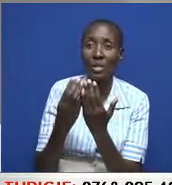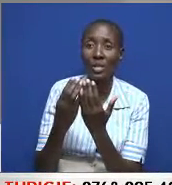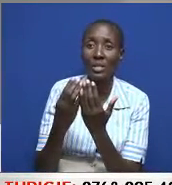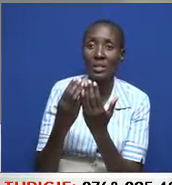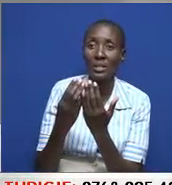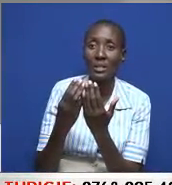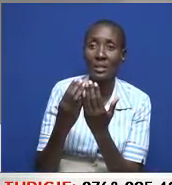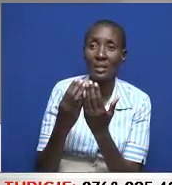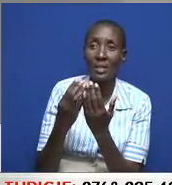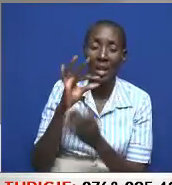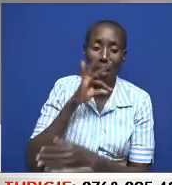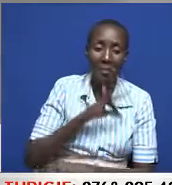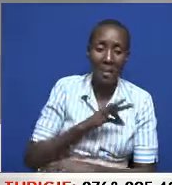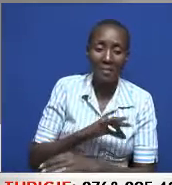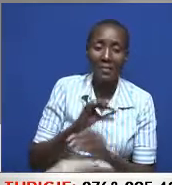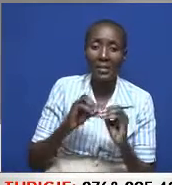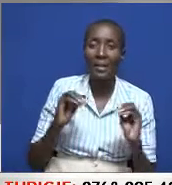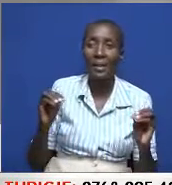kwenda kukaa kwa hasa